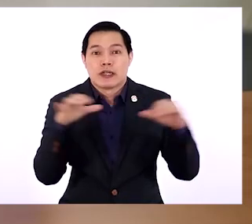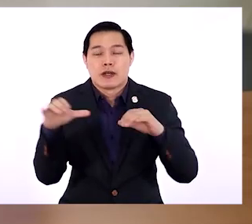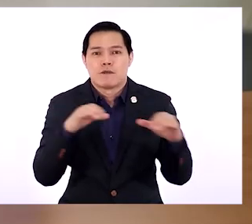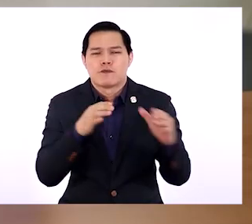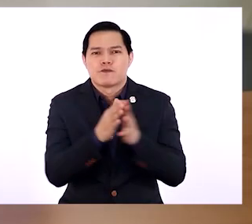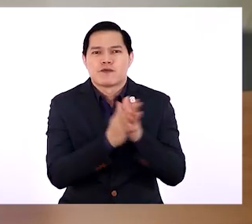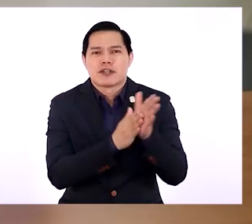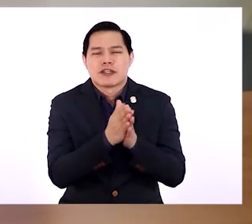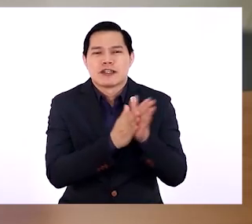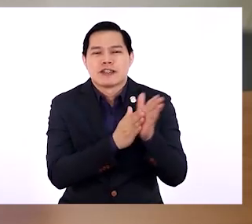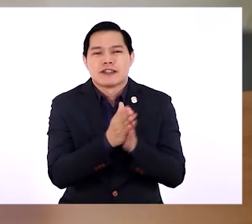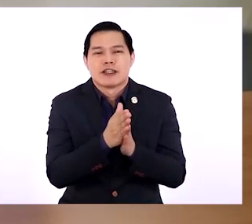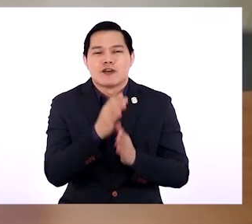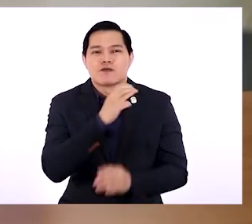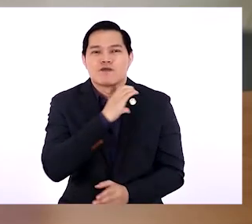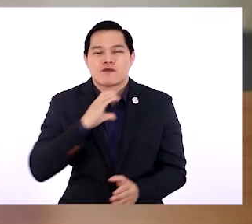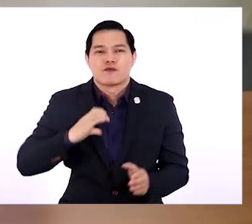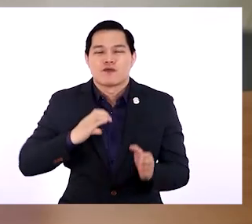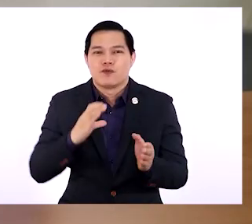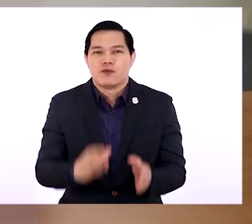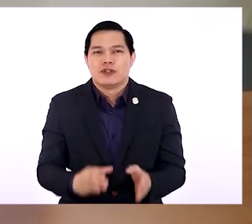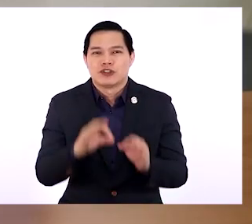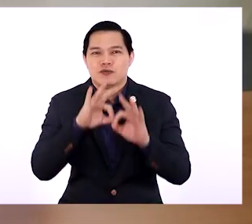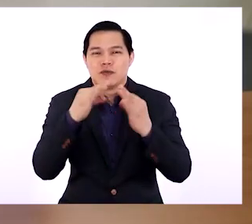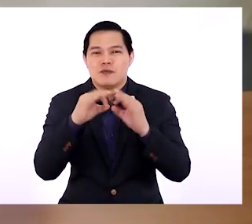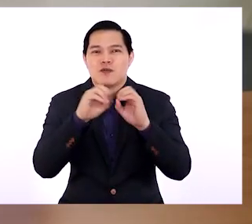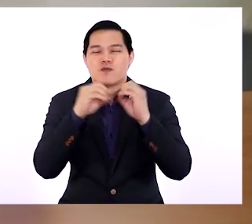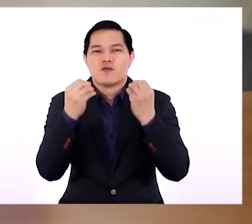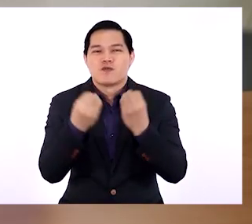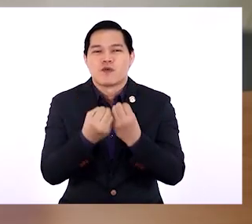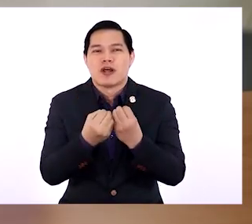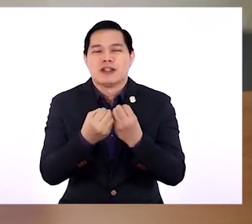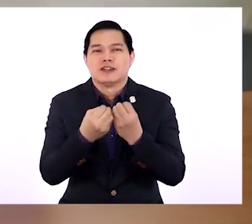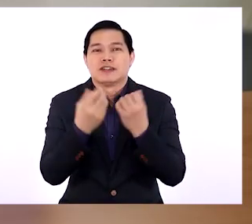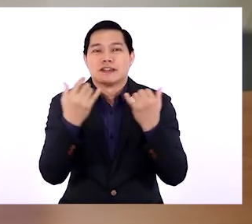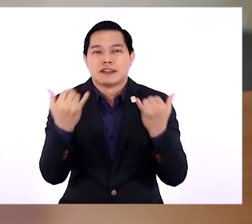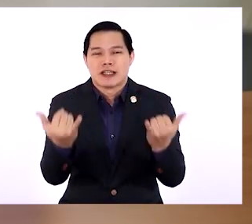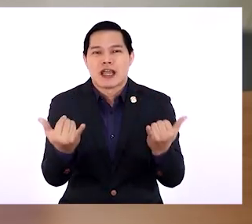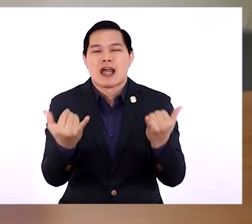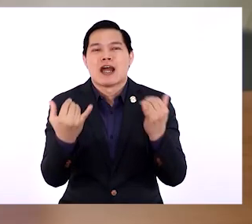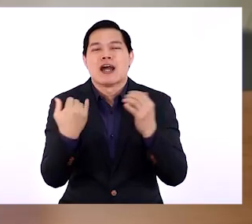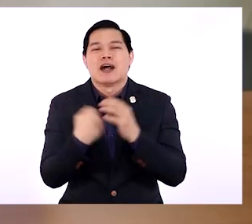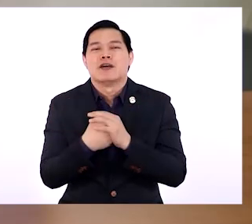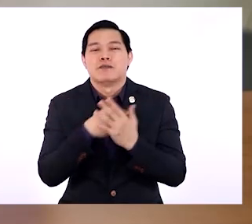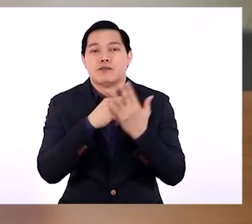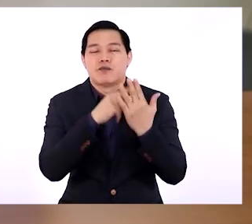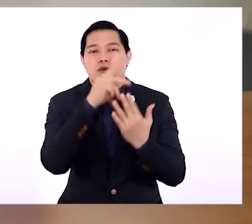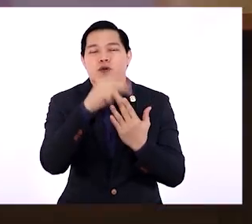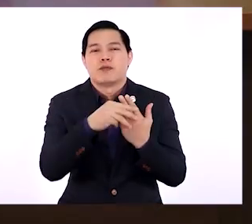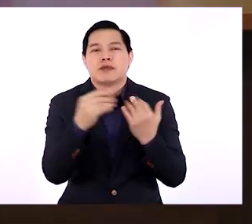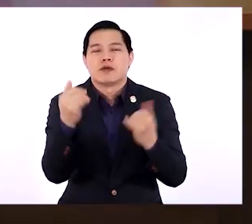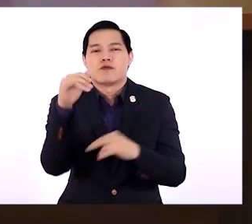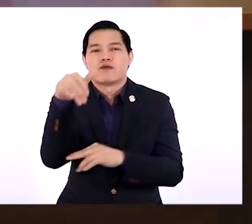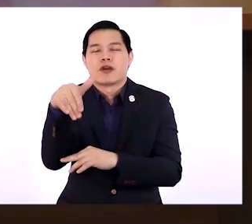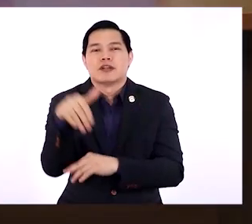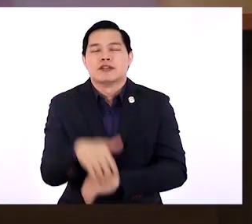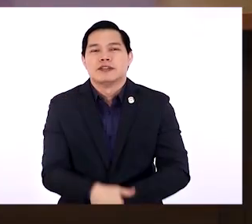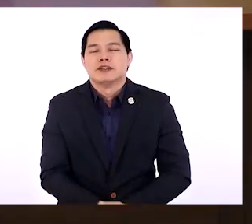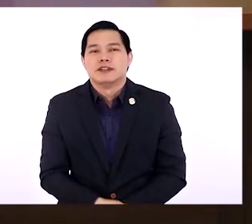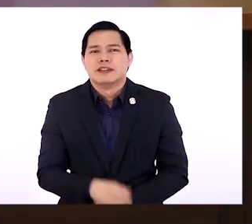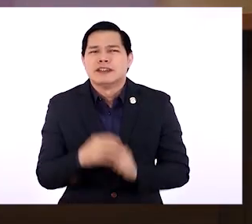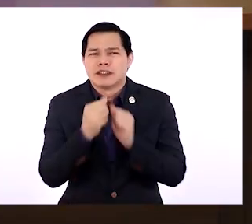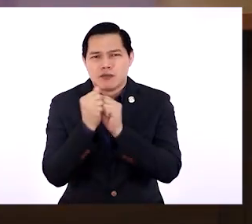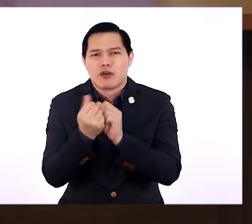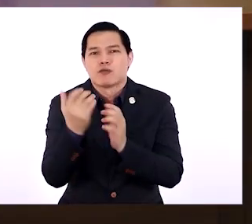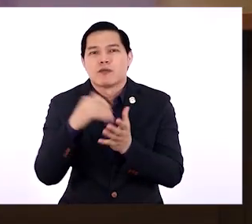pang kasiglahan ng mga kapisan ng pansambahayan na inihatid namin sa inyo sa hapong ito. Samahan